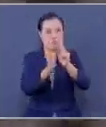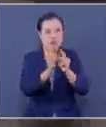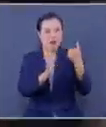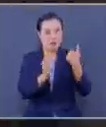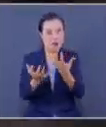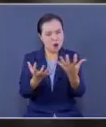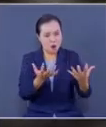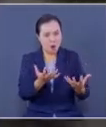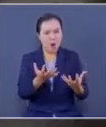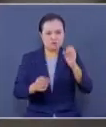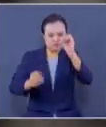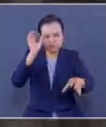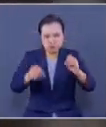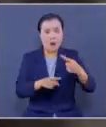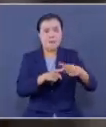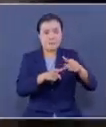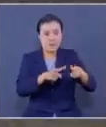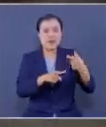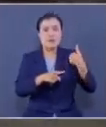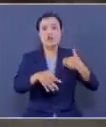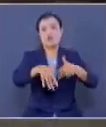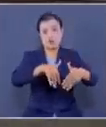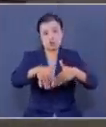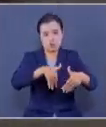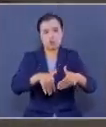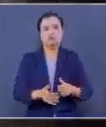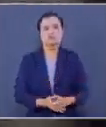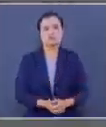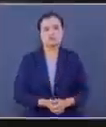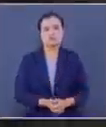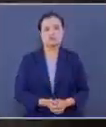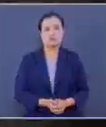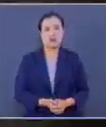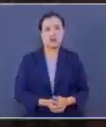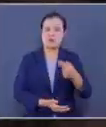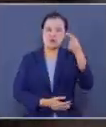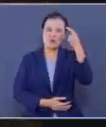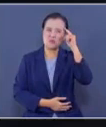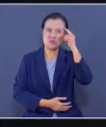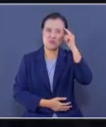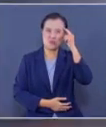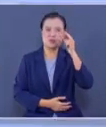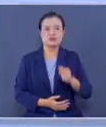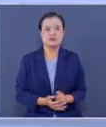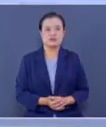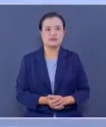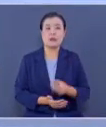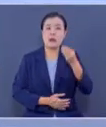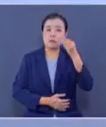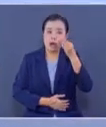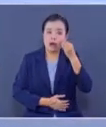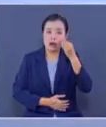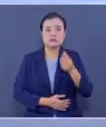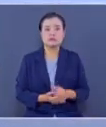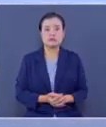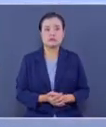ทำลายทรัพย์สินและพกพาอาวุธมีดไปในที่สาธารณะครับโอหไม่อยากจะคิดเลยนะครับว่าสมมุติว่าถ้าอยู่ที่บ้าน